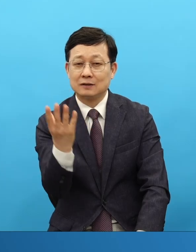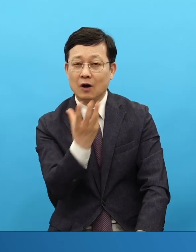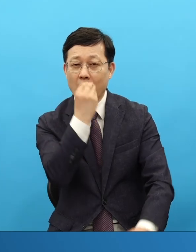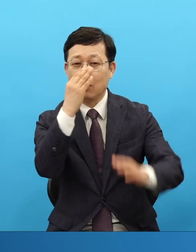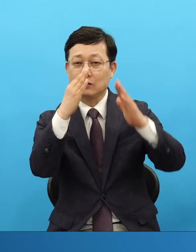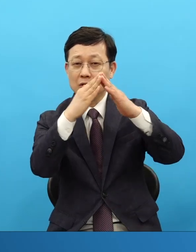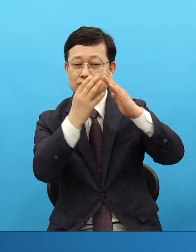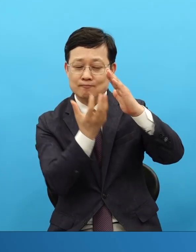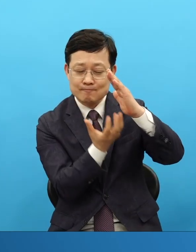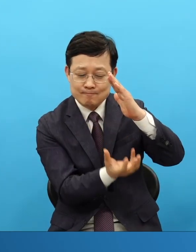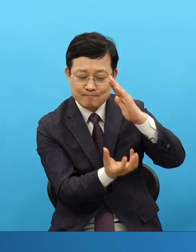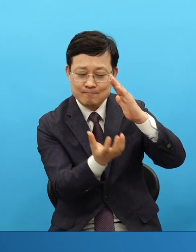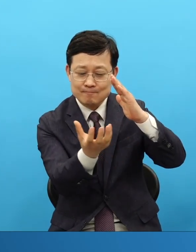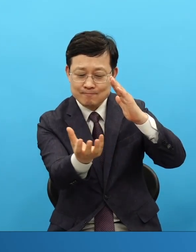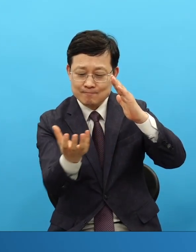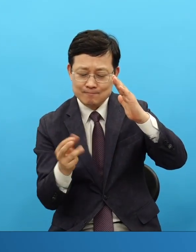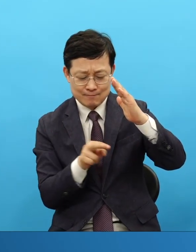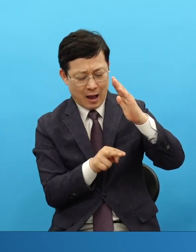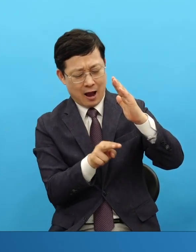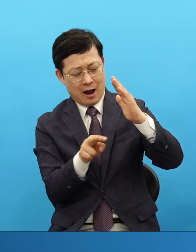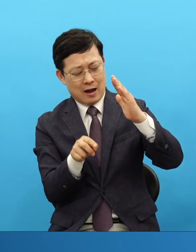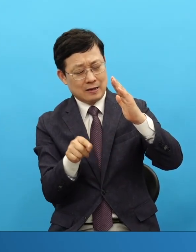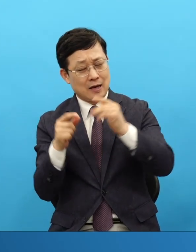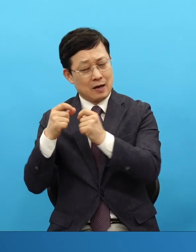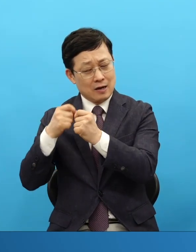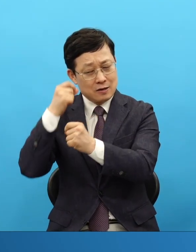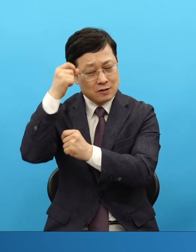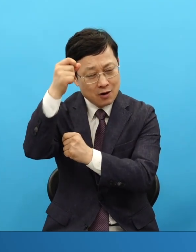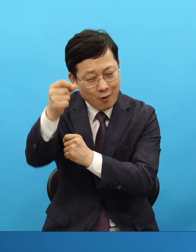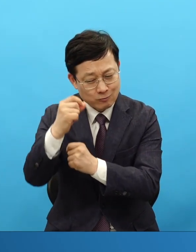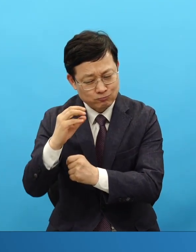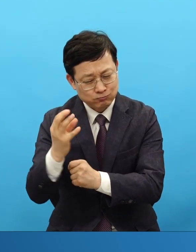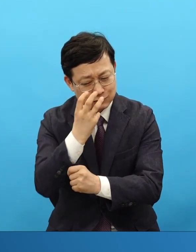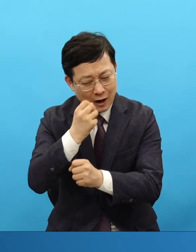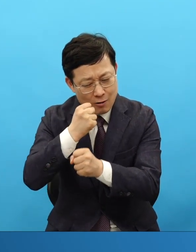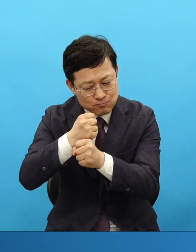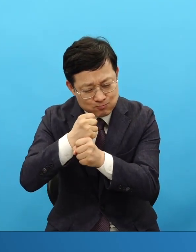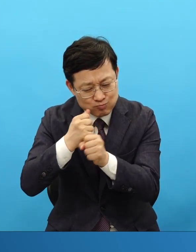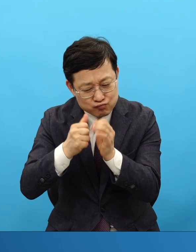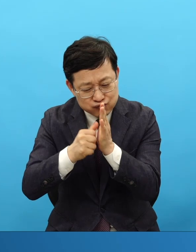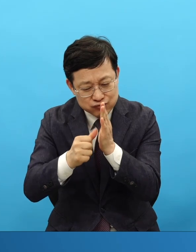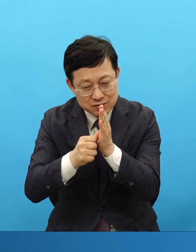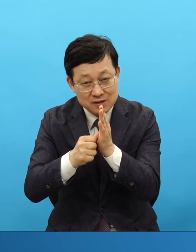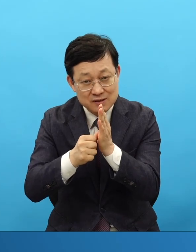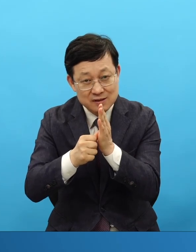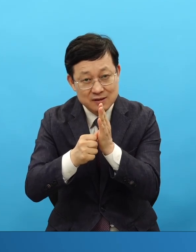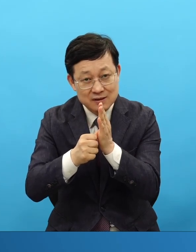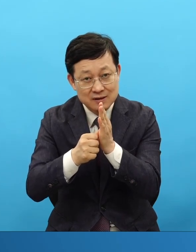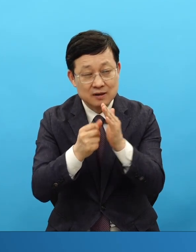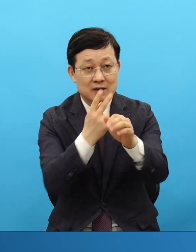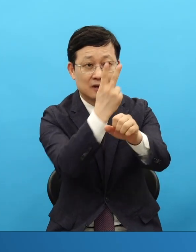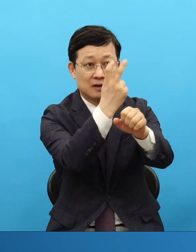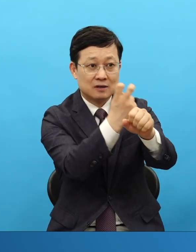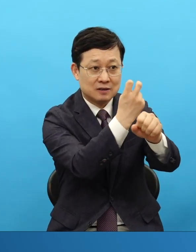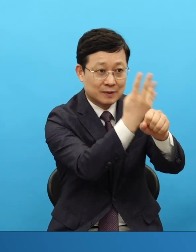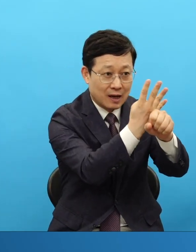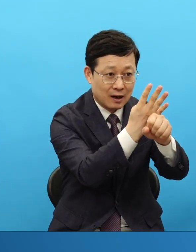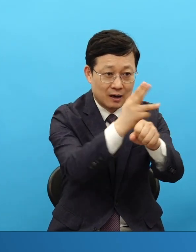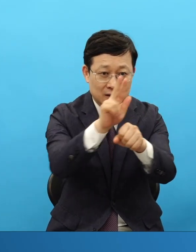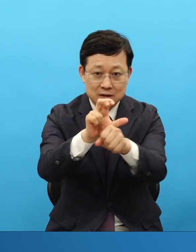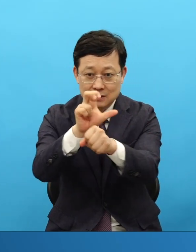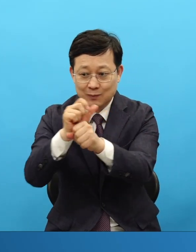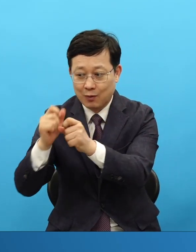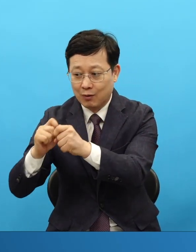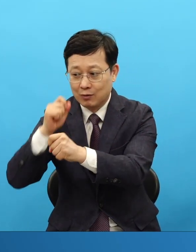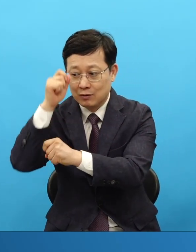masterpiece. 이걸 보고 24, 25 영원이라는 겁니다. This is what we call 24-25 in eternity.